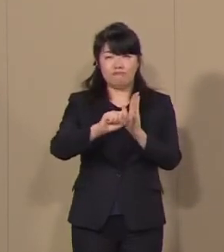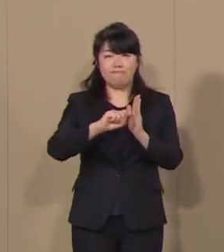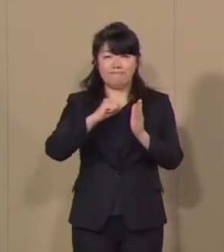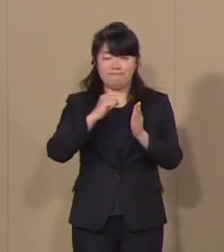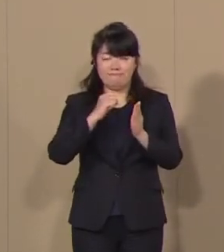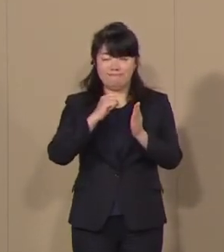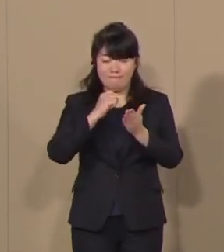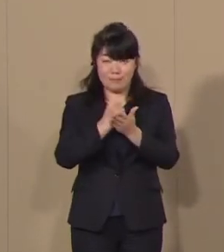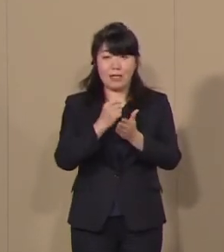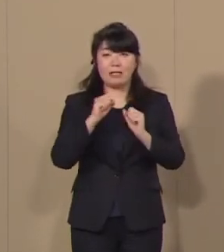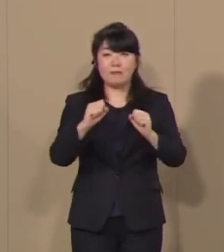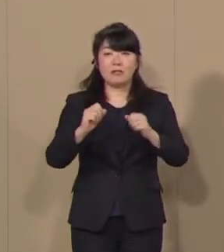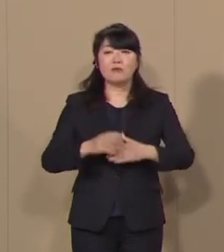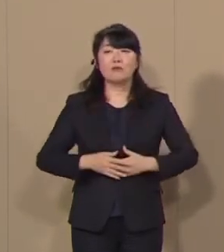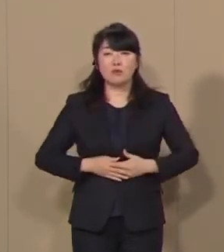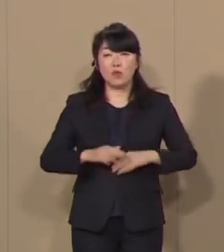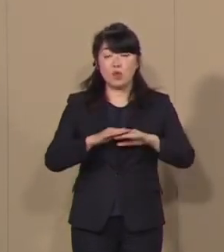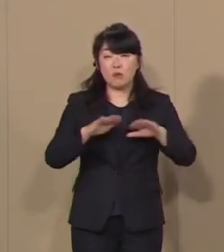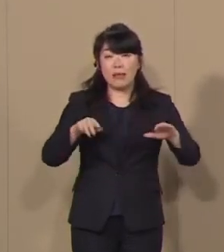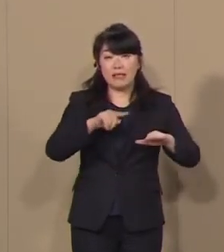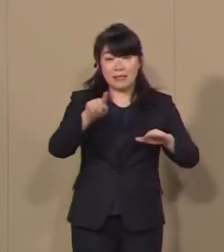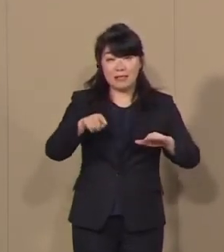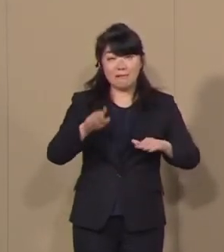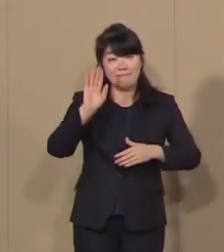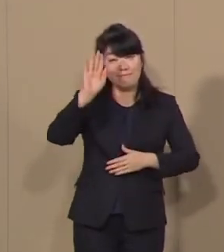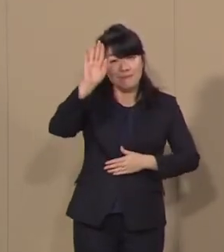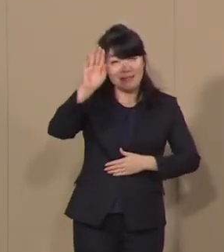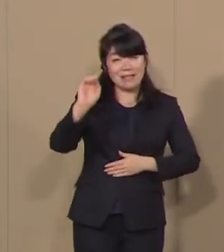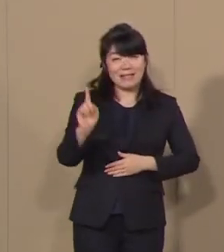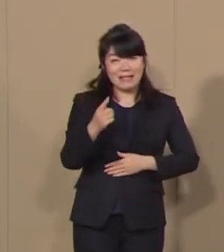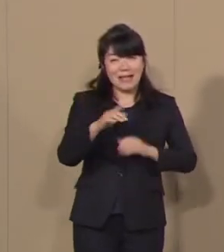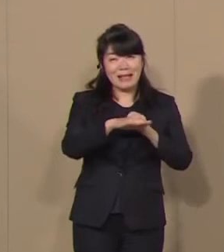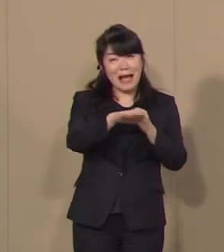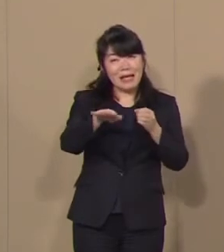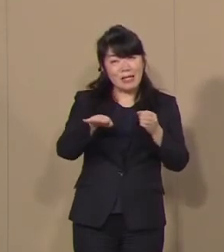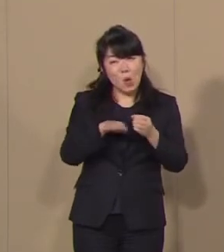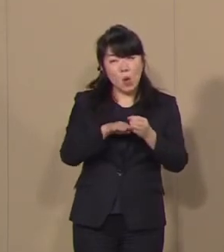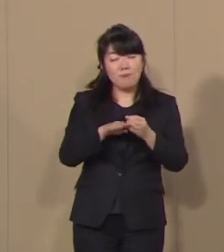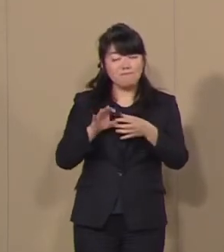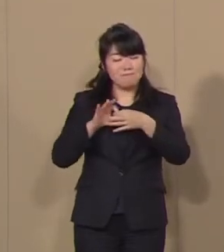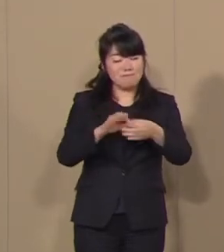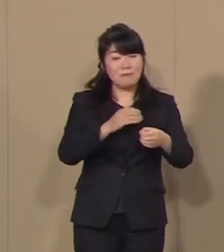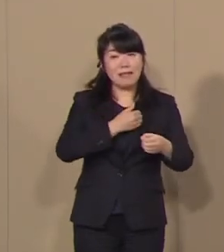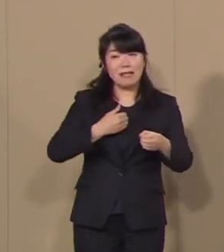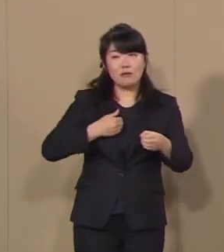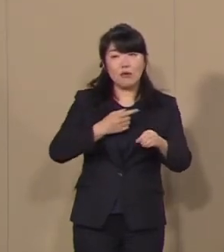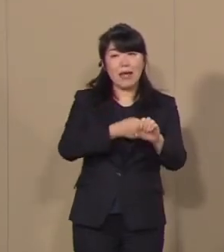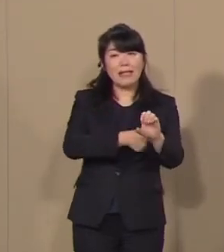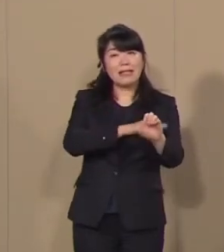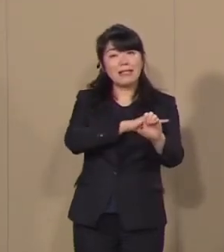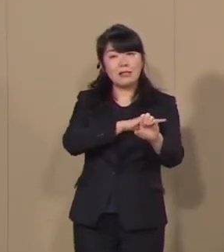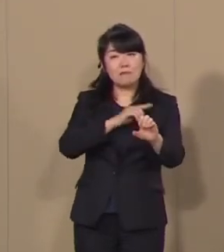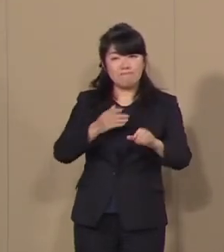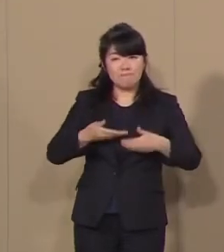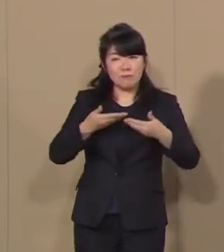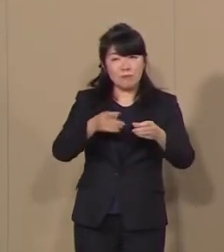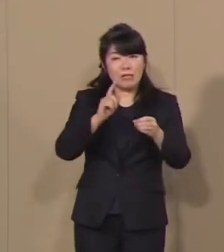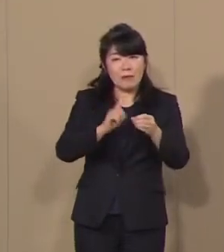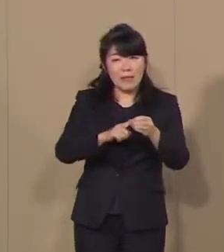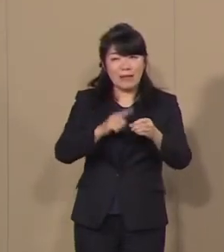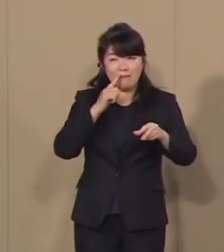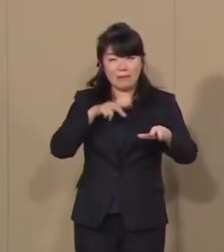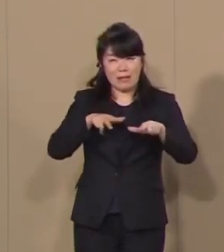持続可能な社会をプレゼントするのが政治の重要な役割です社民党は